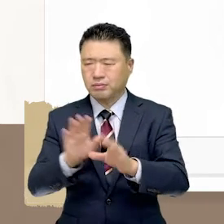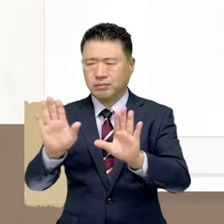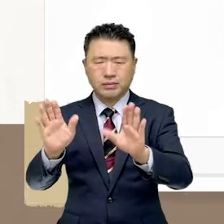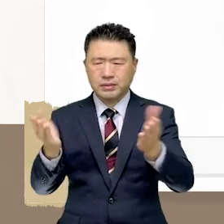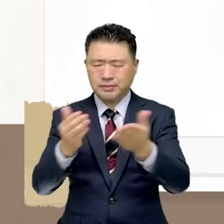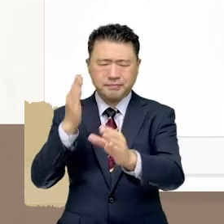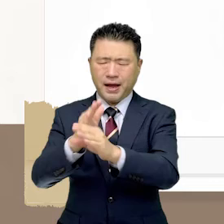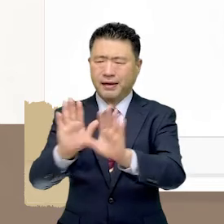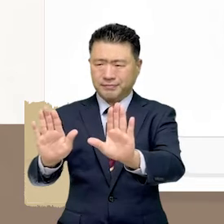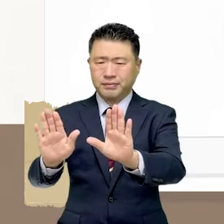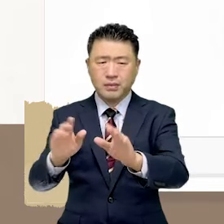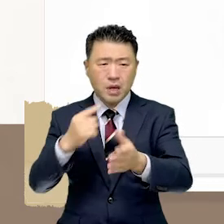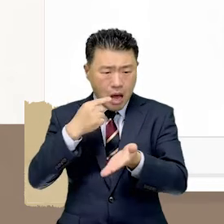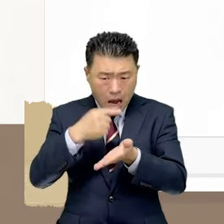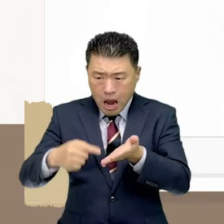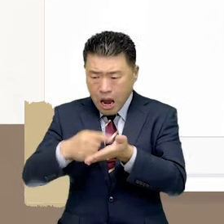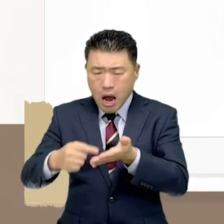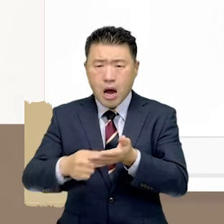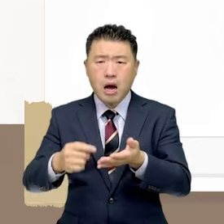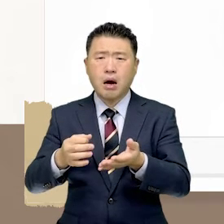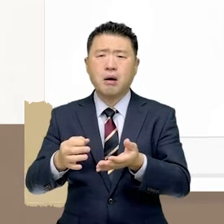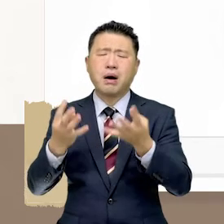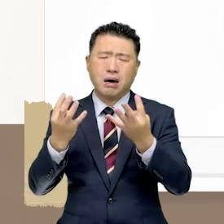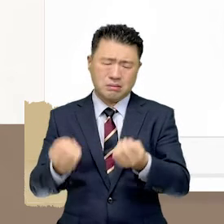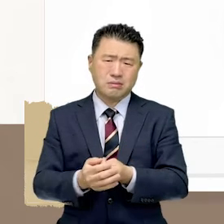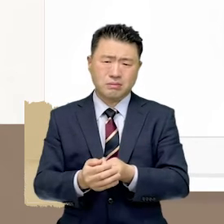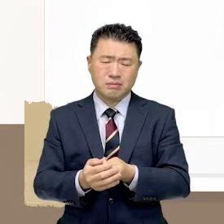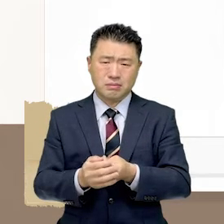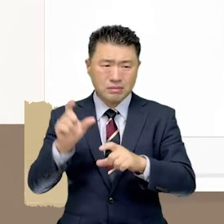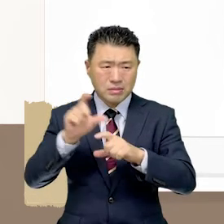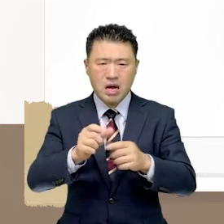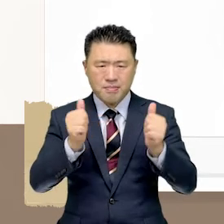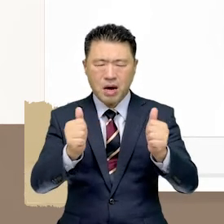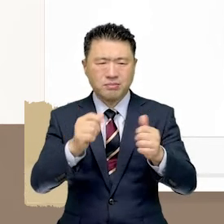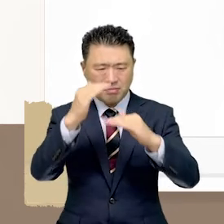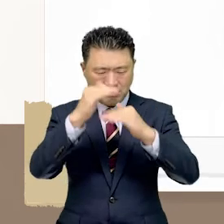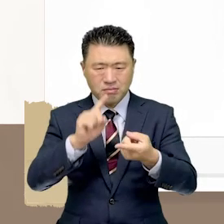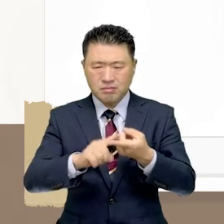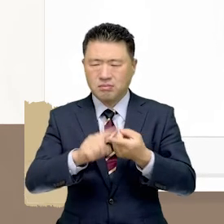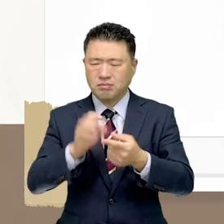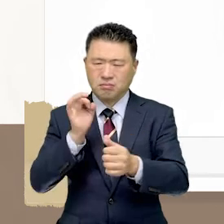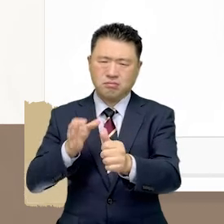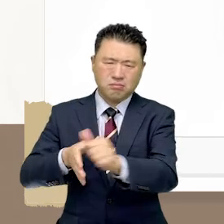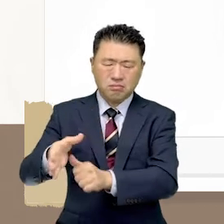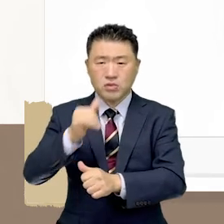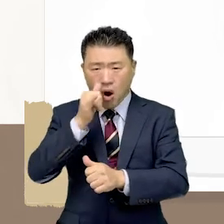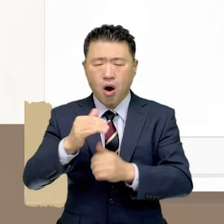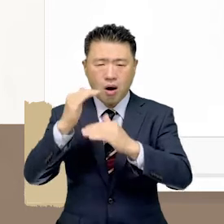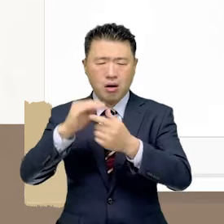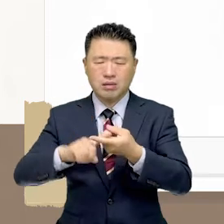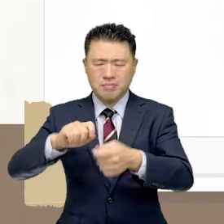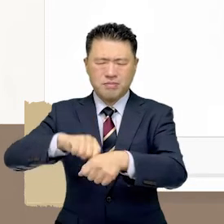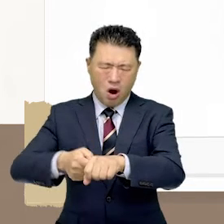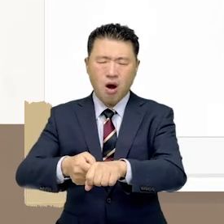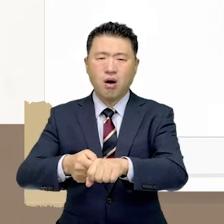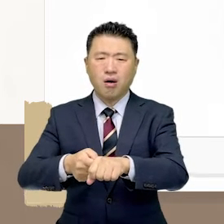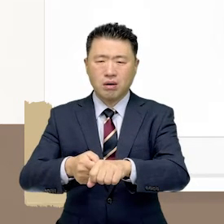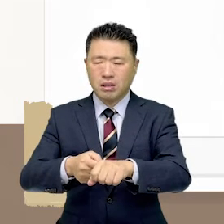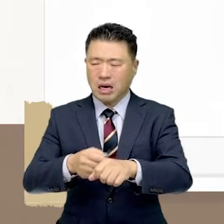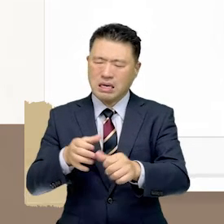따른 생산 손실이 발생하게 되며 법정 배상액과 벌금이 부과되기도 하며 산재보험료가 증가하기도